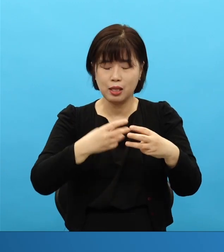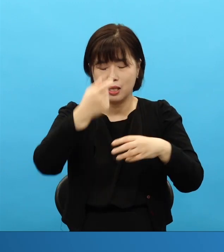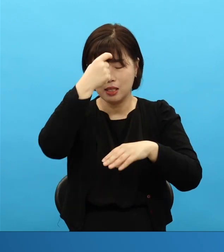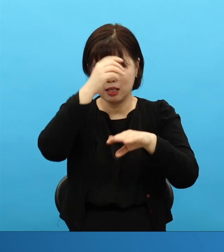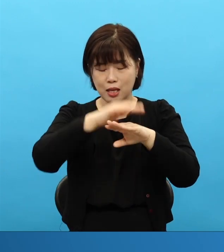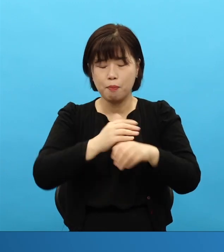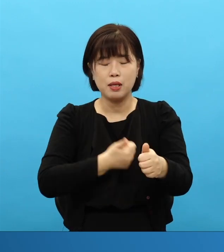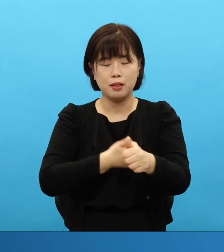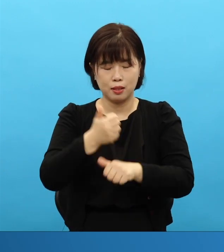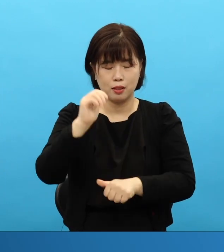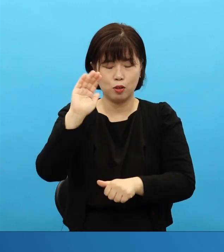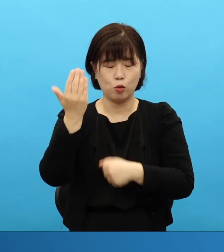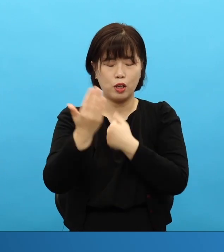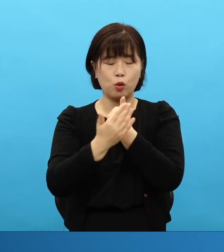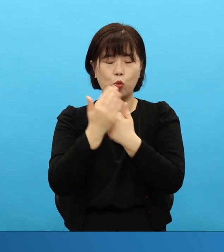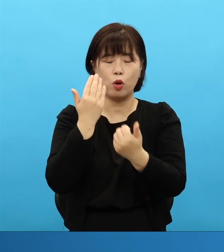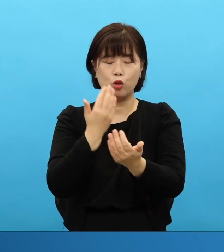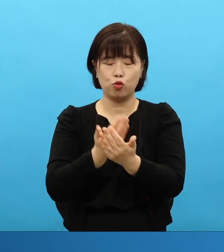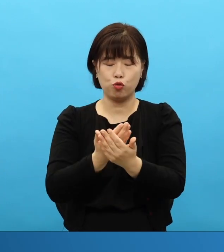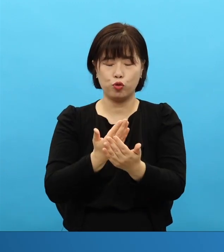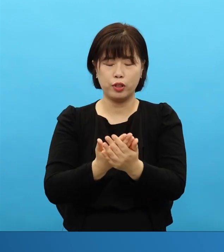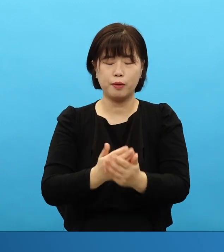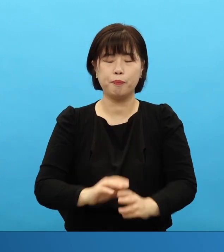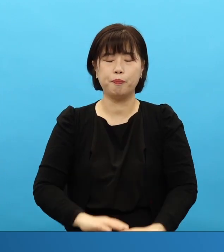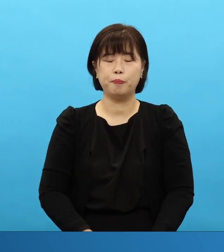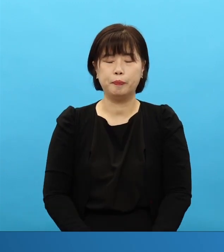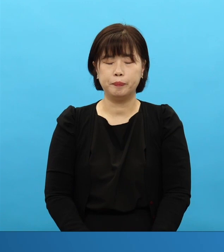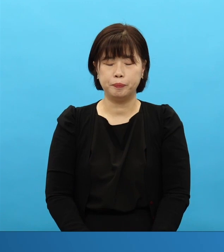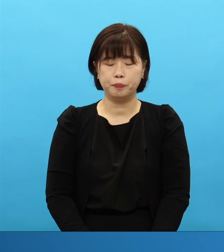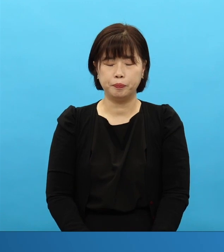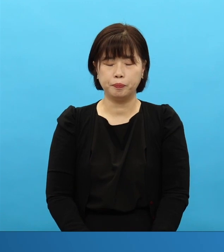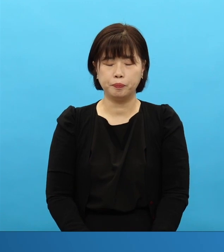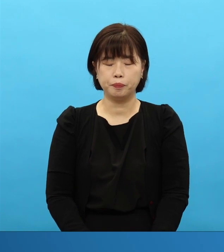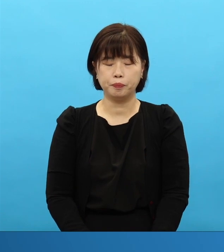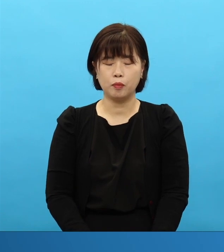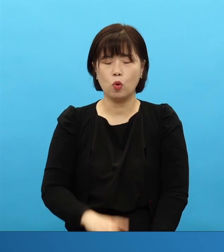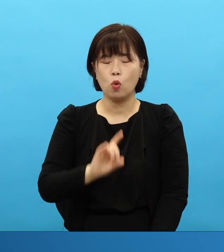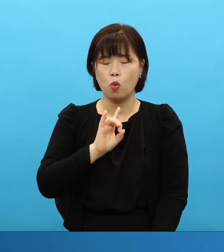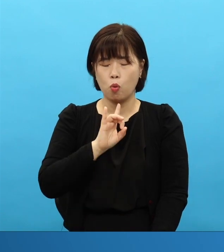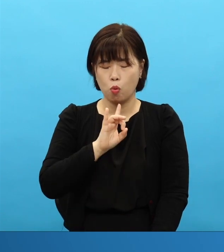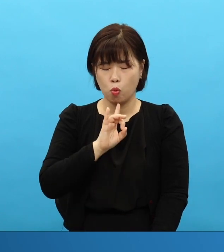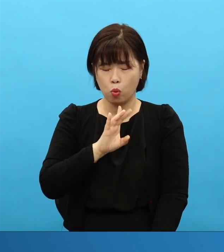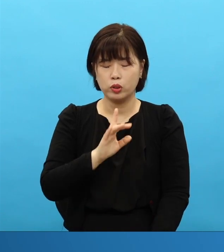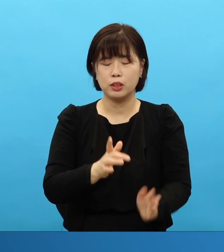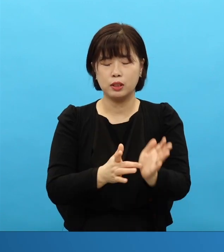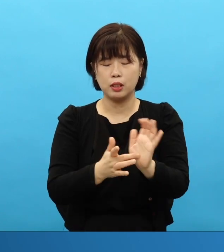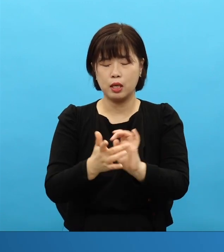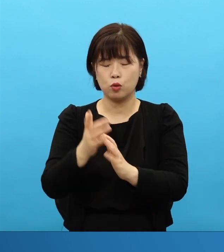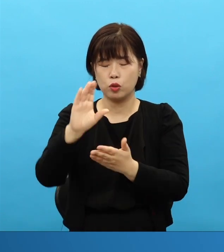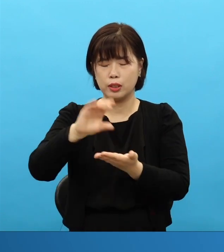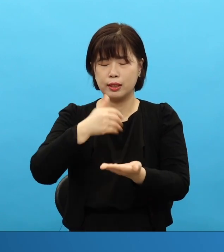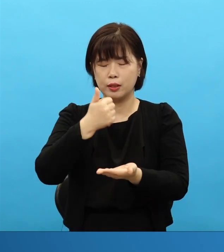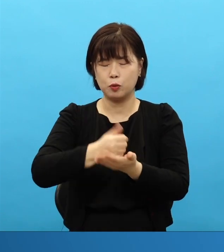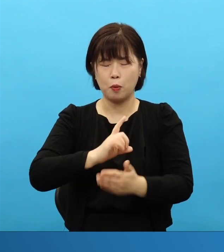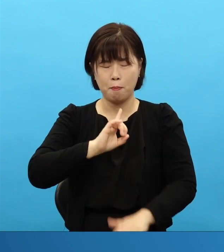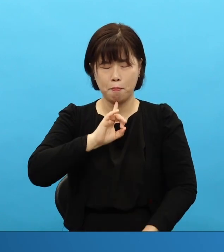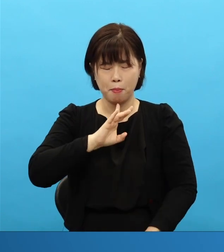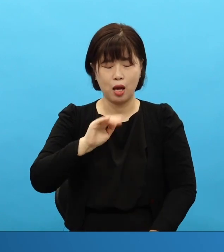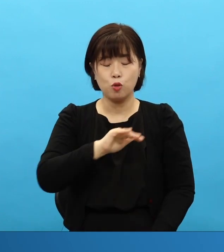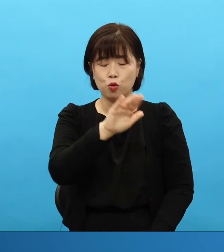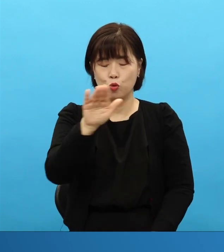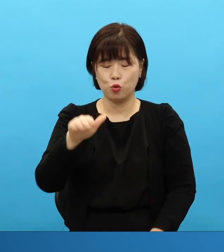including the remnants listening to this word, to have victory in worship. 오직 예수 그리스도만이 우리의 답이라는